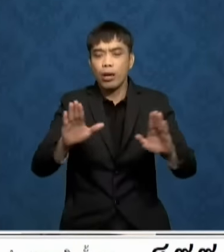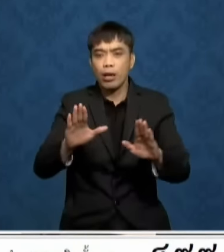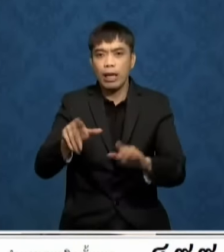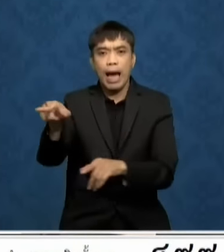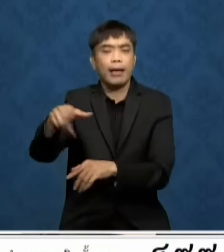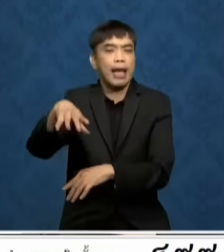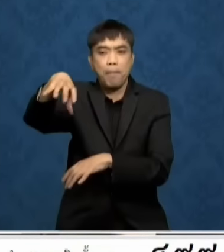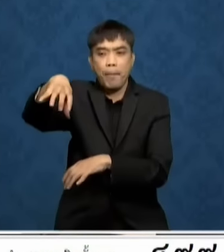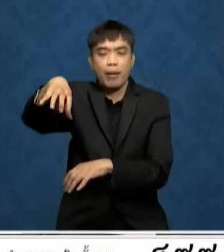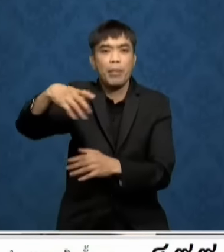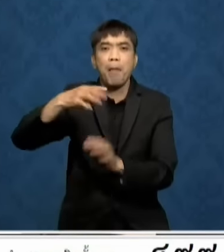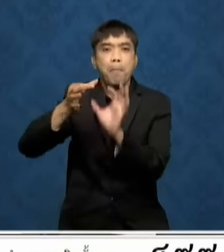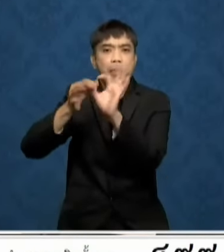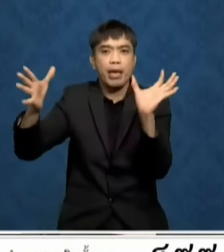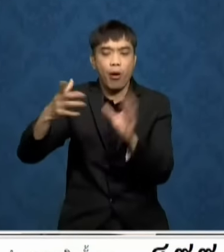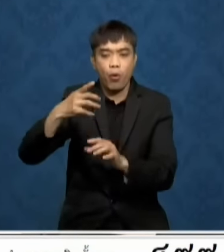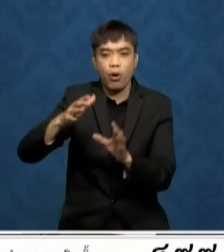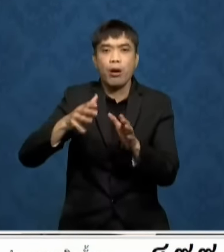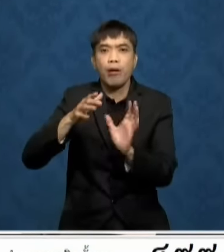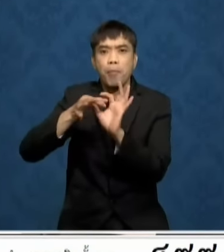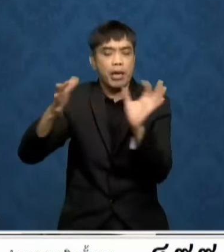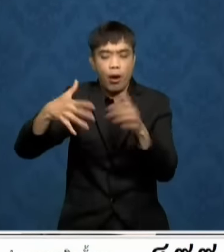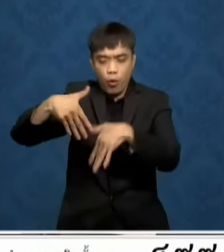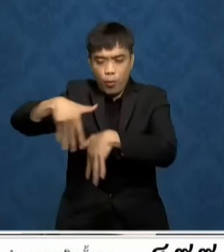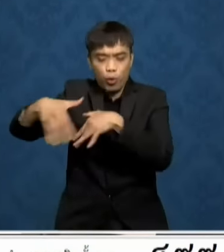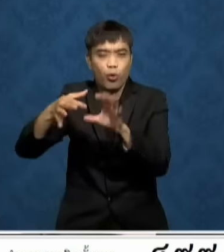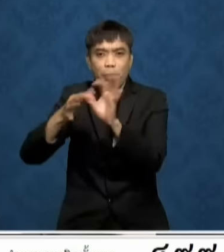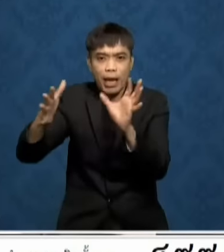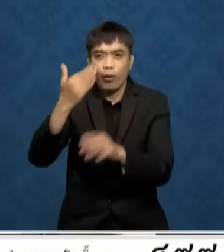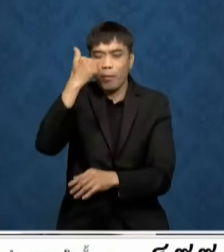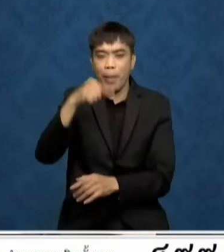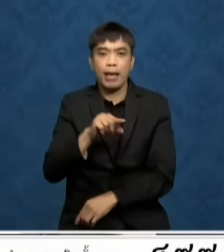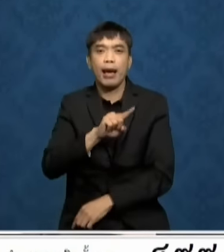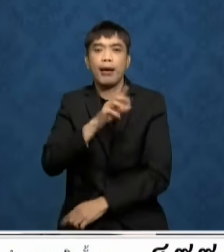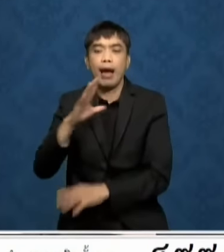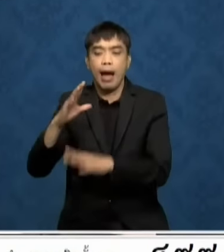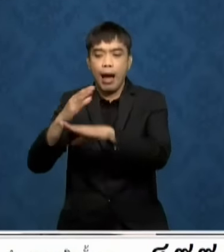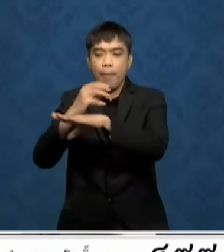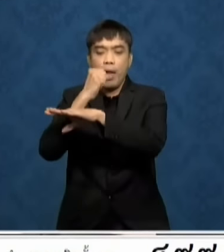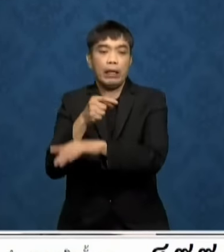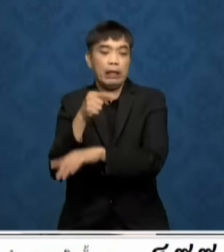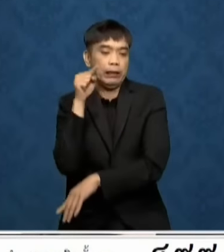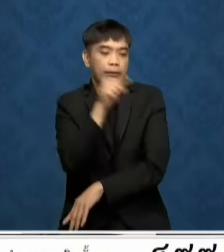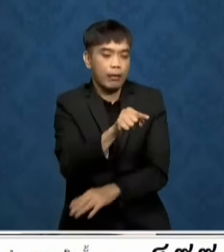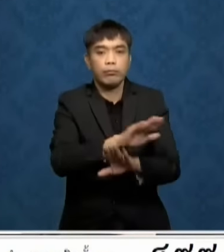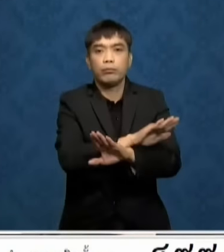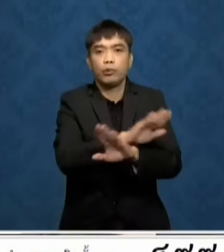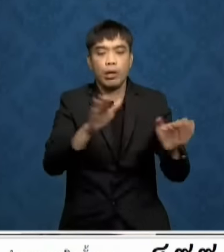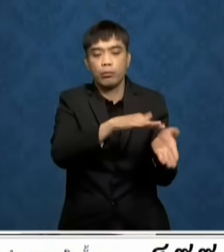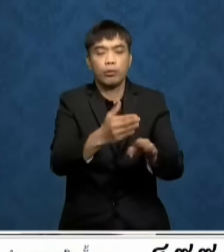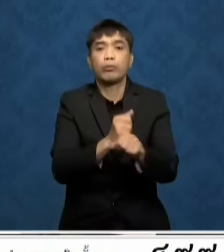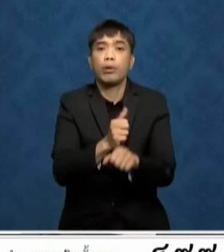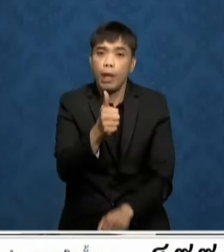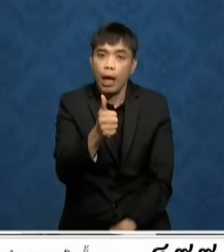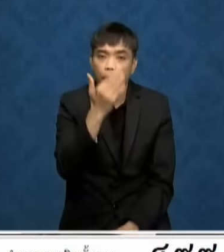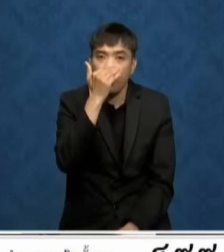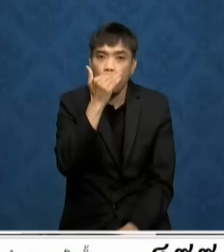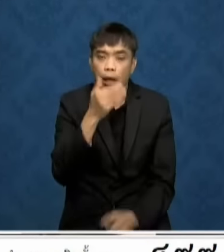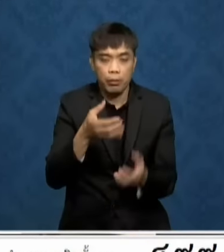ม่ได้ยึดโยงกับประชาชนดิฉันอยากขอให้เราทุกคนในที่นี้รวมถึงพี่น้องประชาชนที่รับฟังอยู่ทุกท่านนะคะให้ช่วย